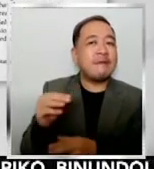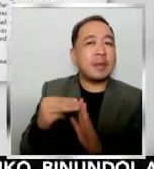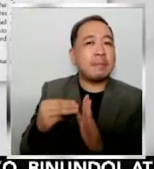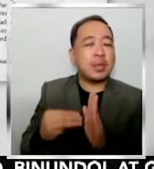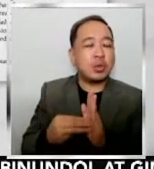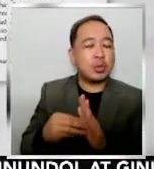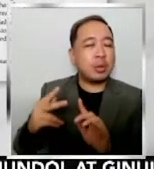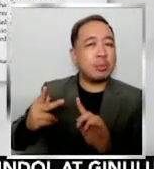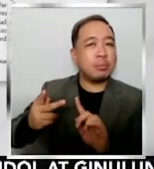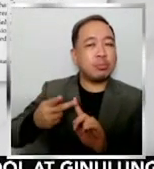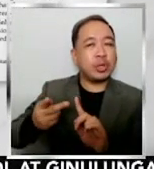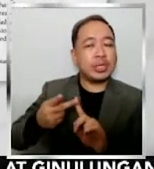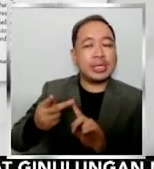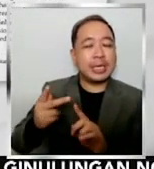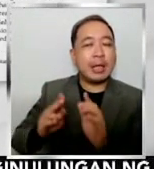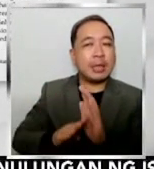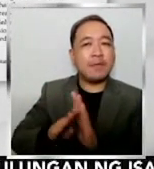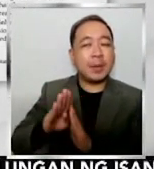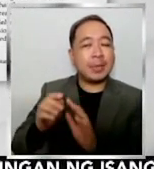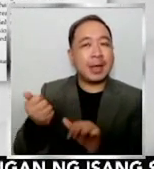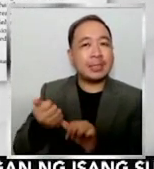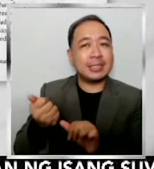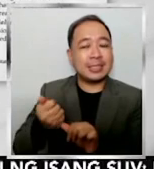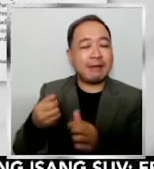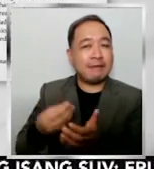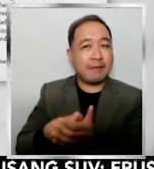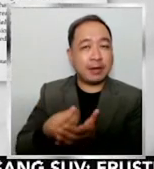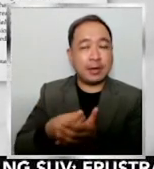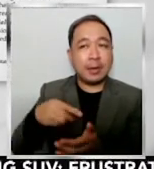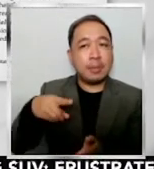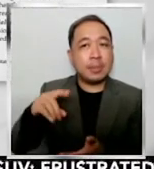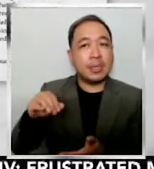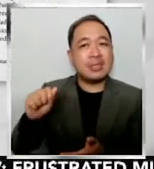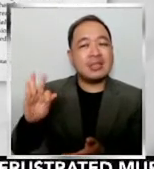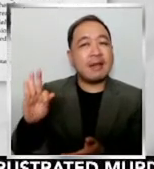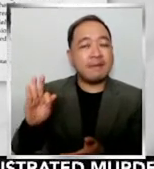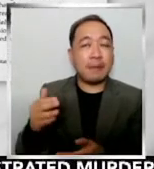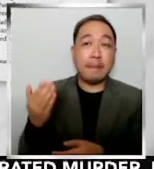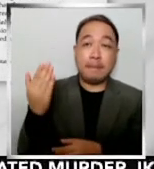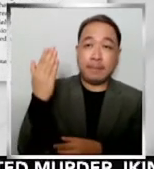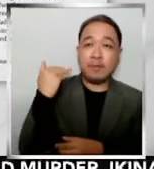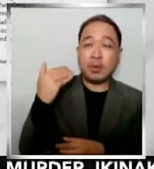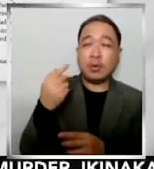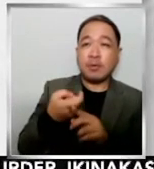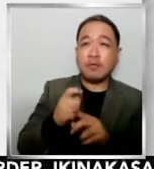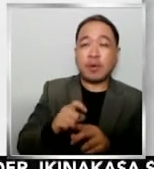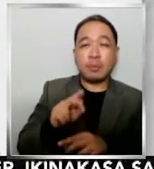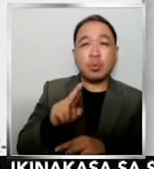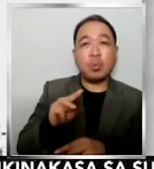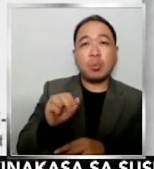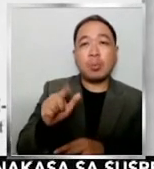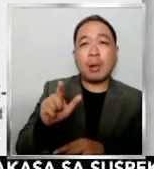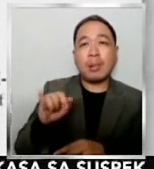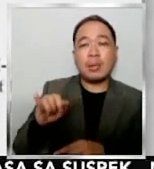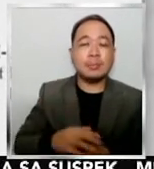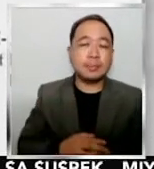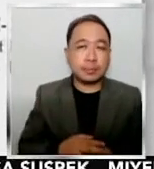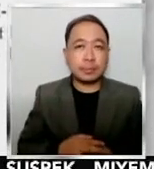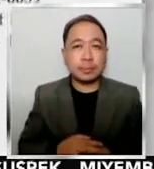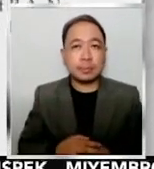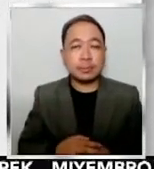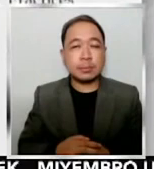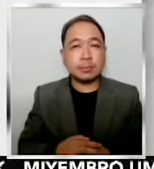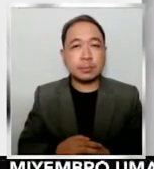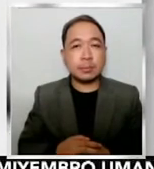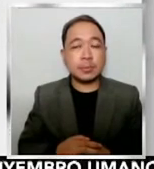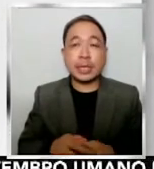Fund o PIDAF ni Noy Nueva Ecija 3rd District Representative Aurelio Umali. Ibinasura rin ang mosyon ng mga kapwa akusado